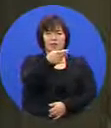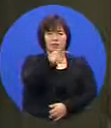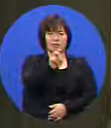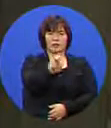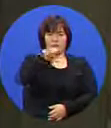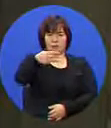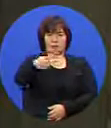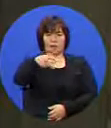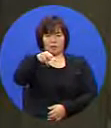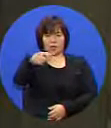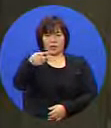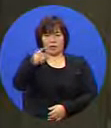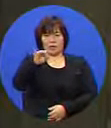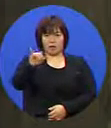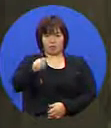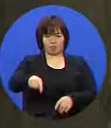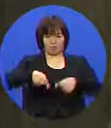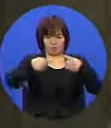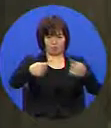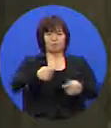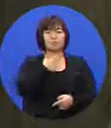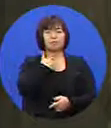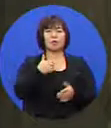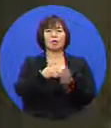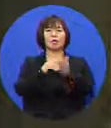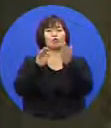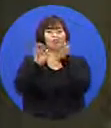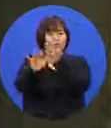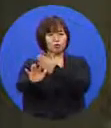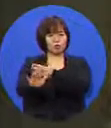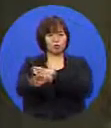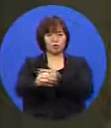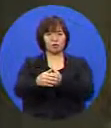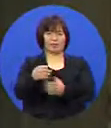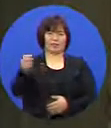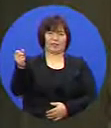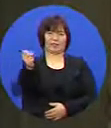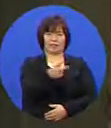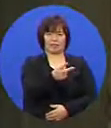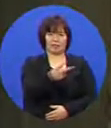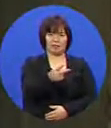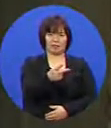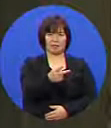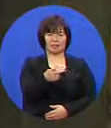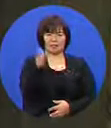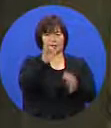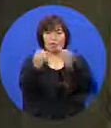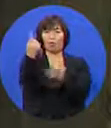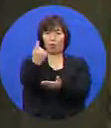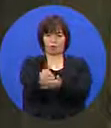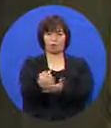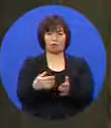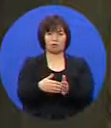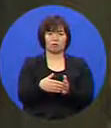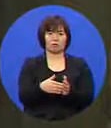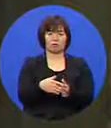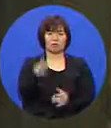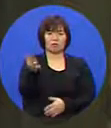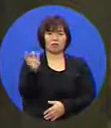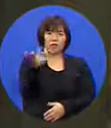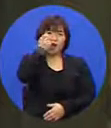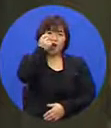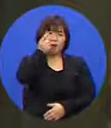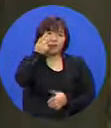템플스테이를 한번 하고 나서 다시 찾아왔는데 한 달